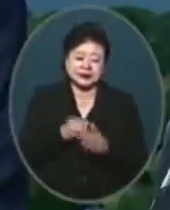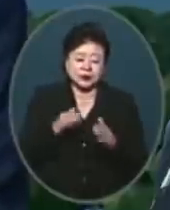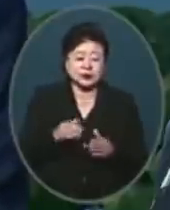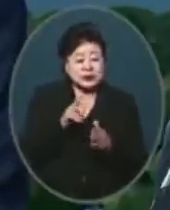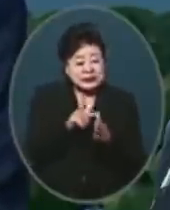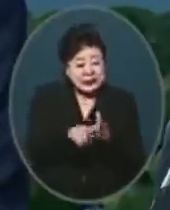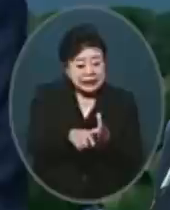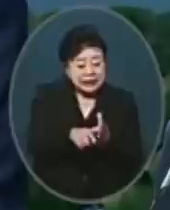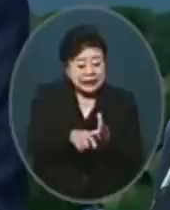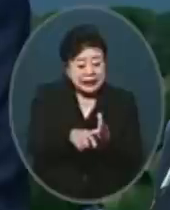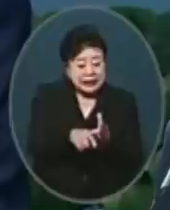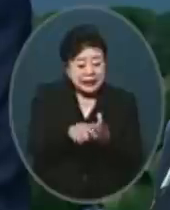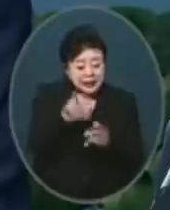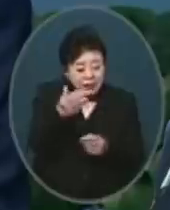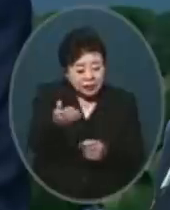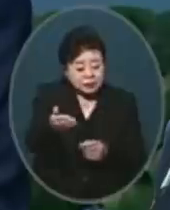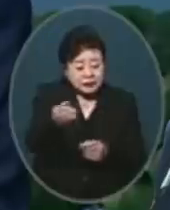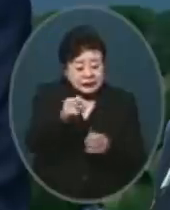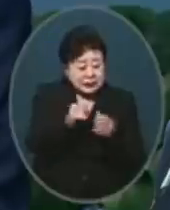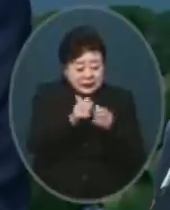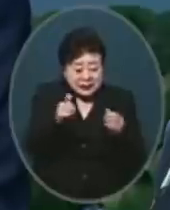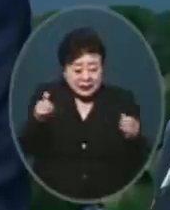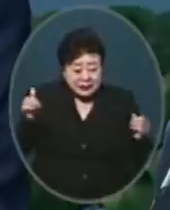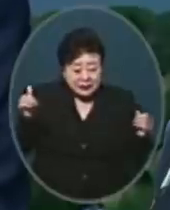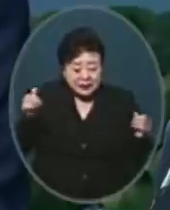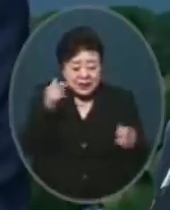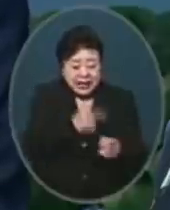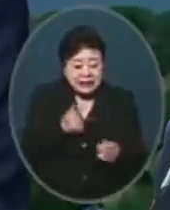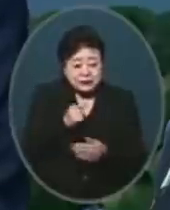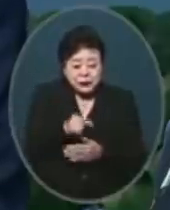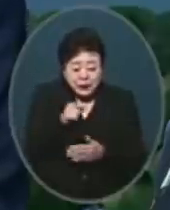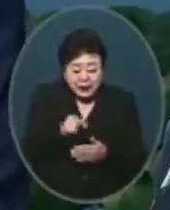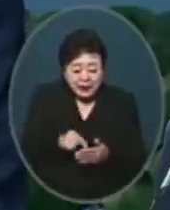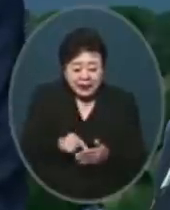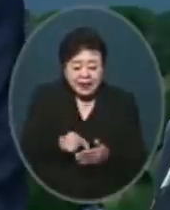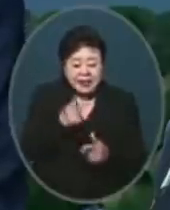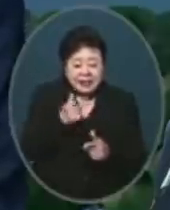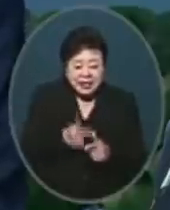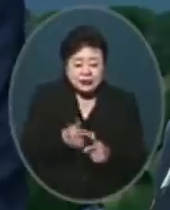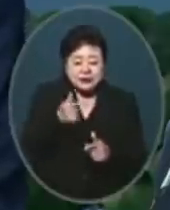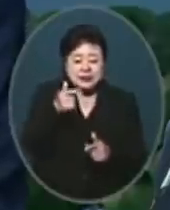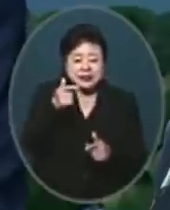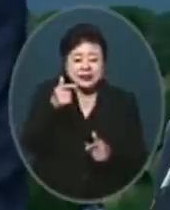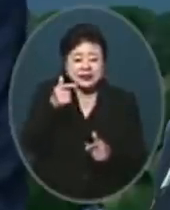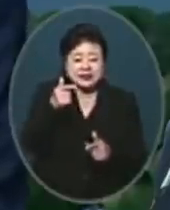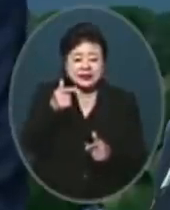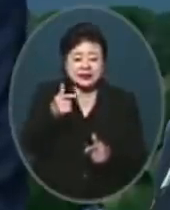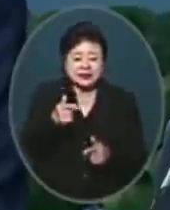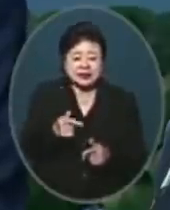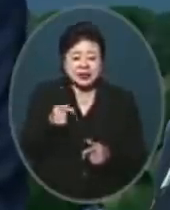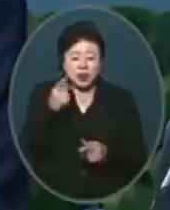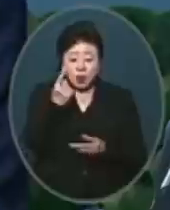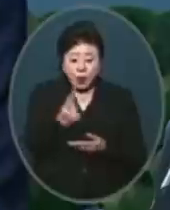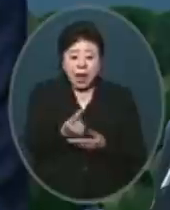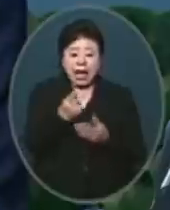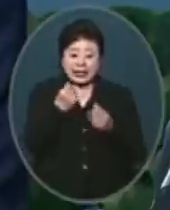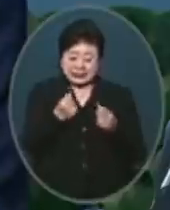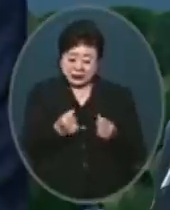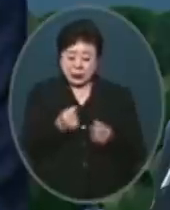오늘 이 시간에 여러분 한 사람 한 사람의 가슴 속에 예수님이 와